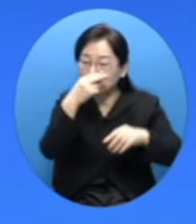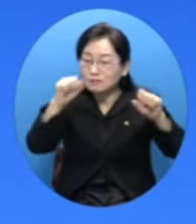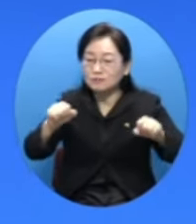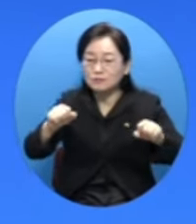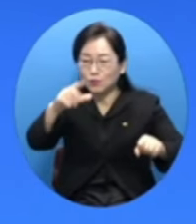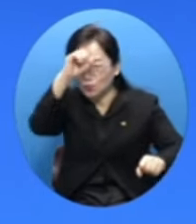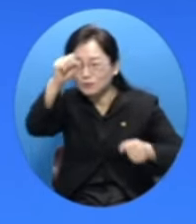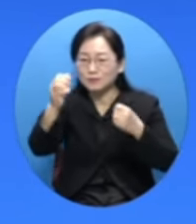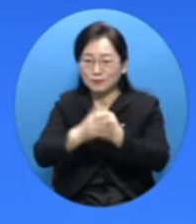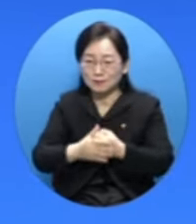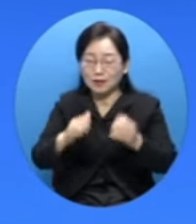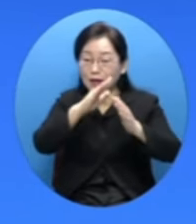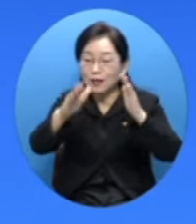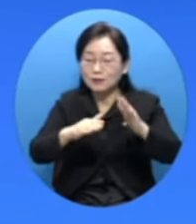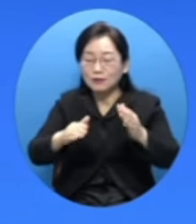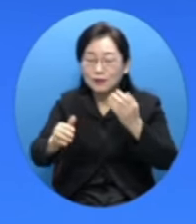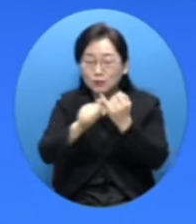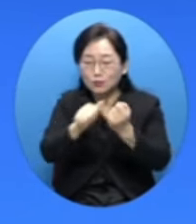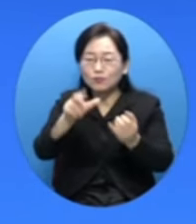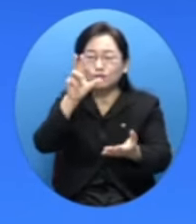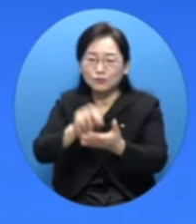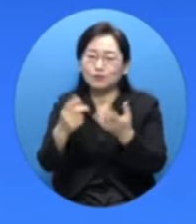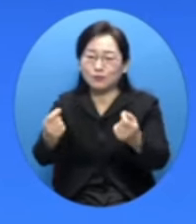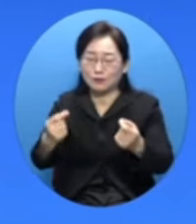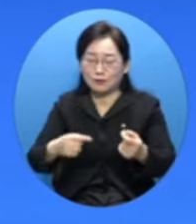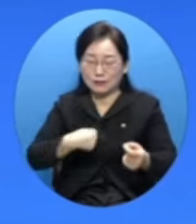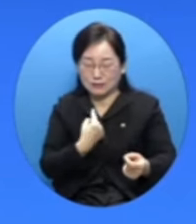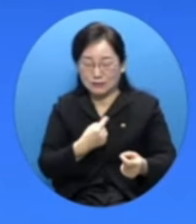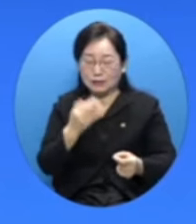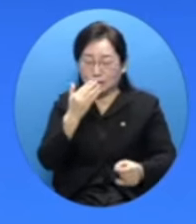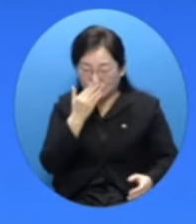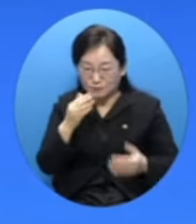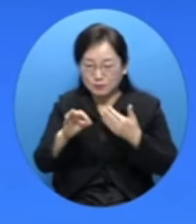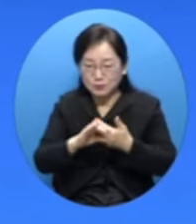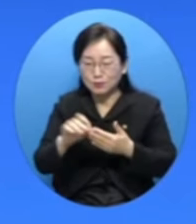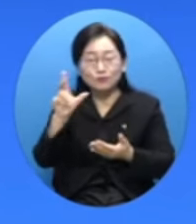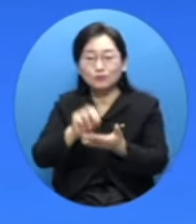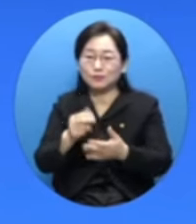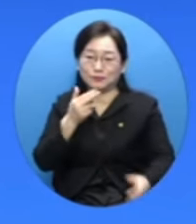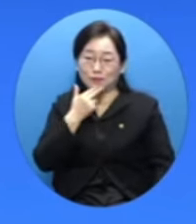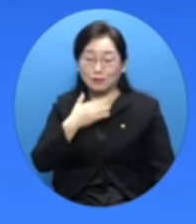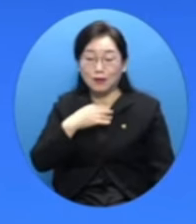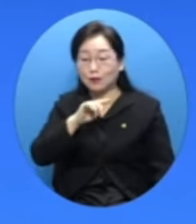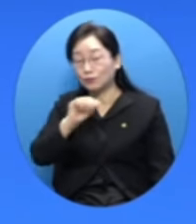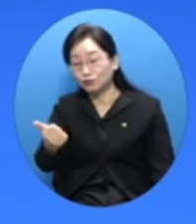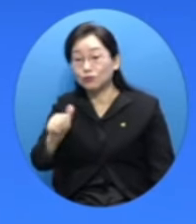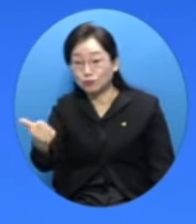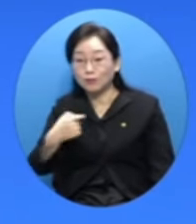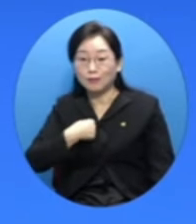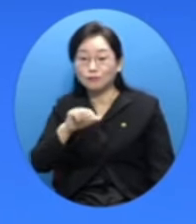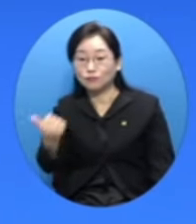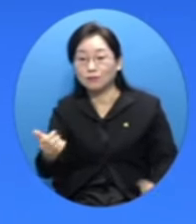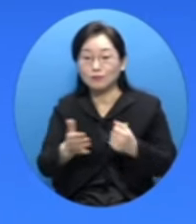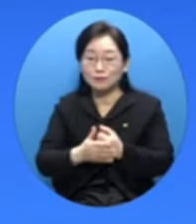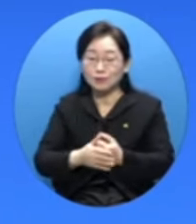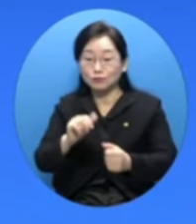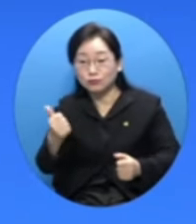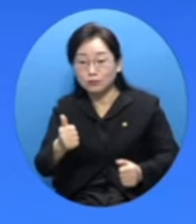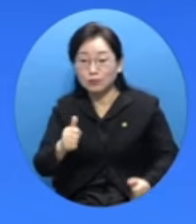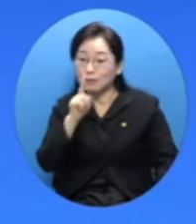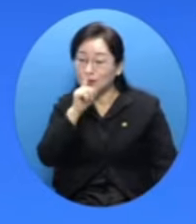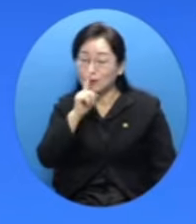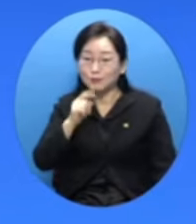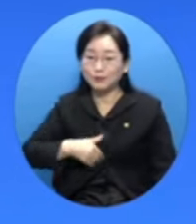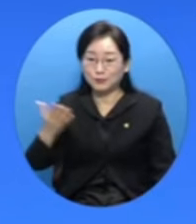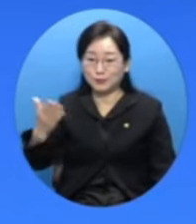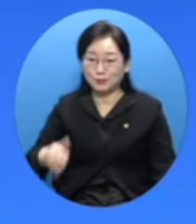모든 문제도 내가 살아서 생겨나는 것입니다. 내가 죽으면 문제가 될 것이 아무것도 없습니다. 죽었기 때문에 죽은 사람은 말이 없는 것입니다. 그래서 사도